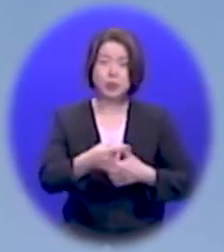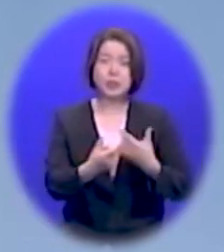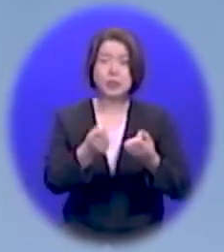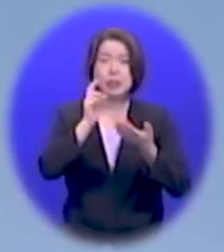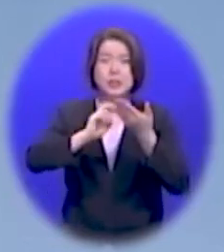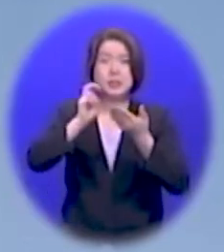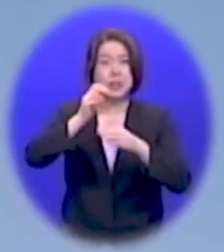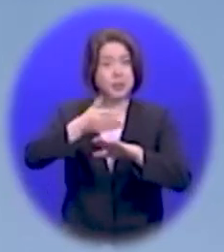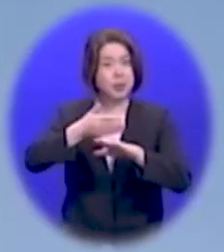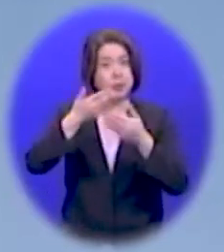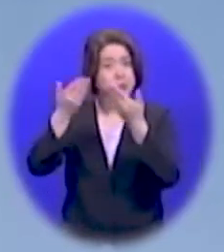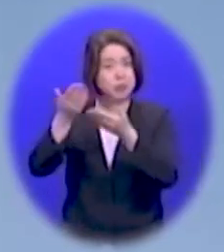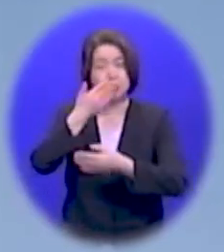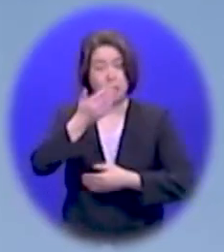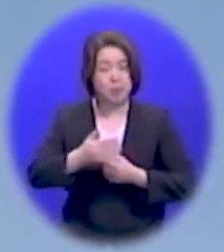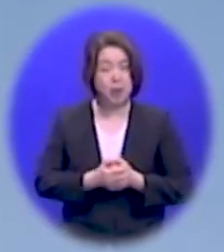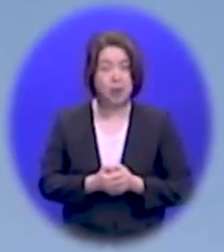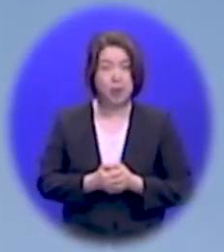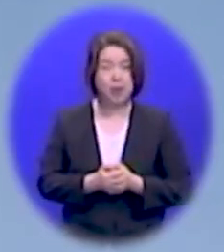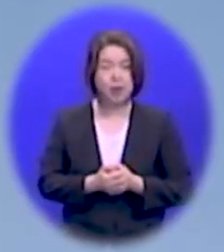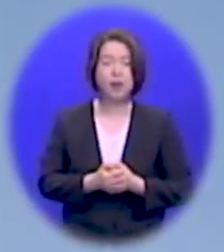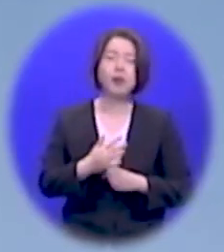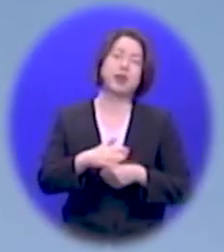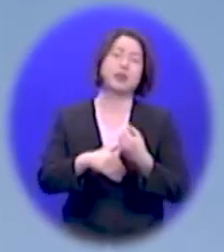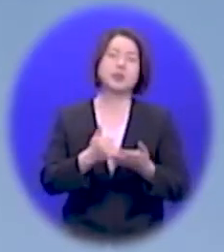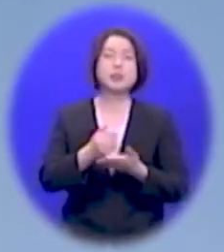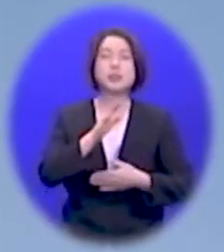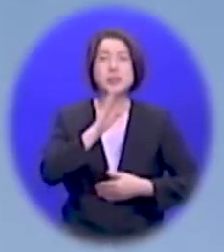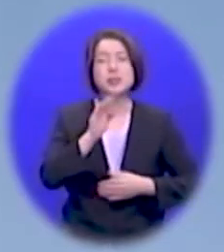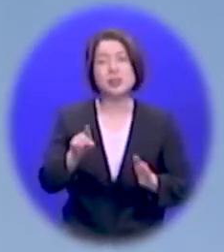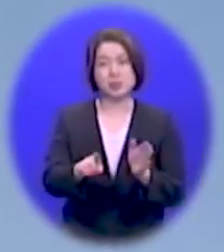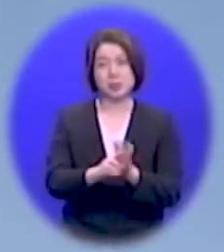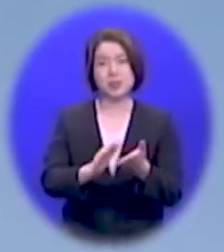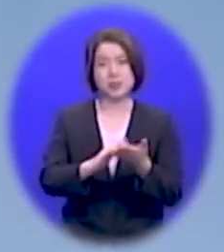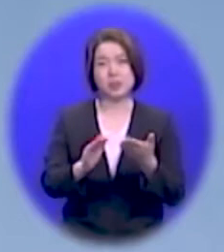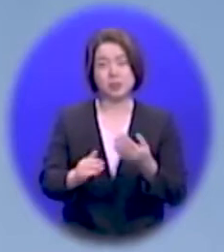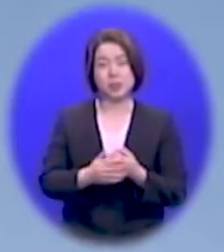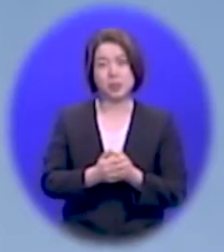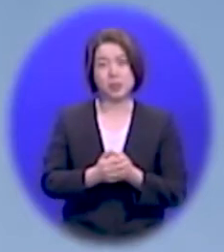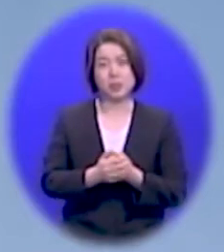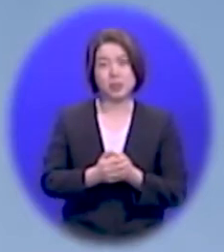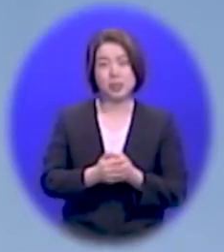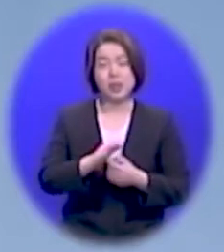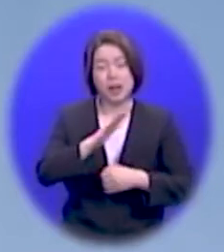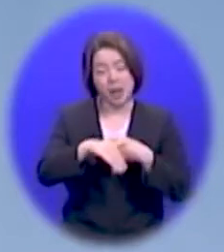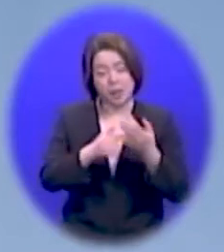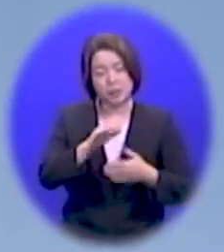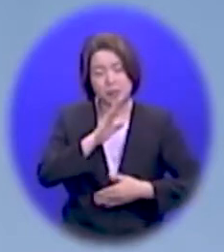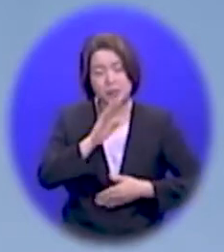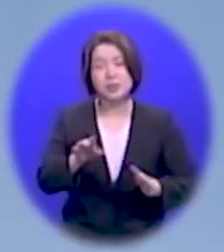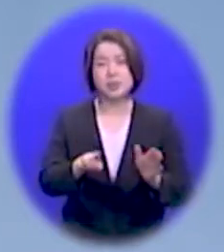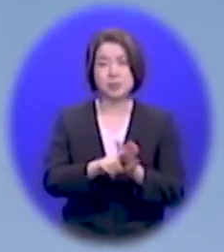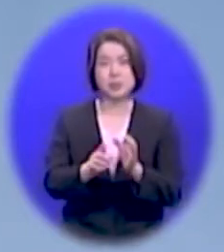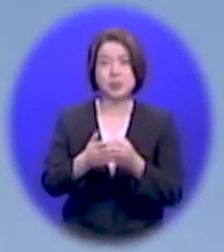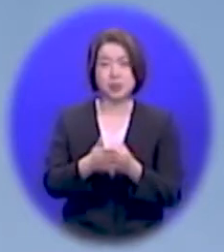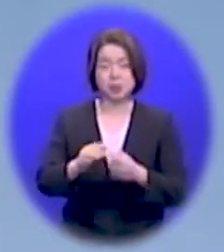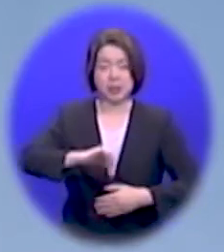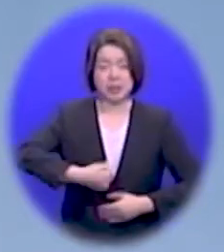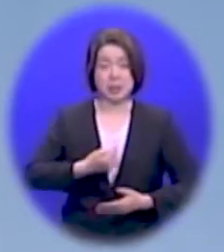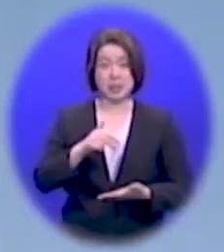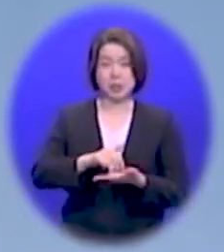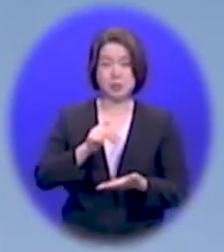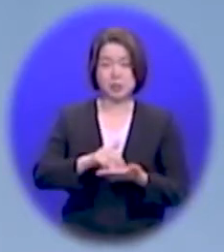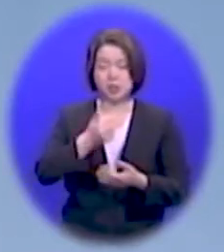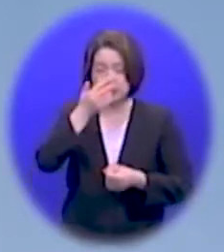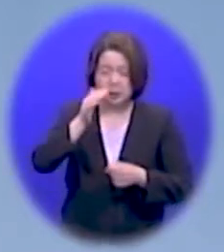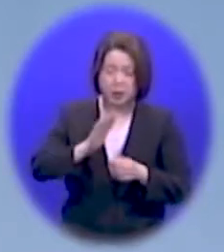말입니다 하나님을 진짜 믿으니까 하나님을 진짜 합니다 자기의 처지가 기가 막히기